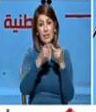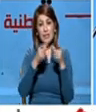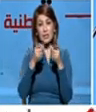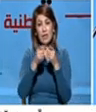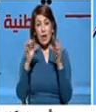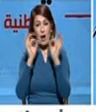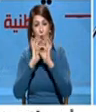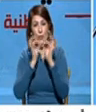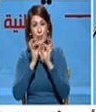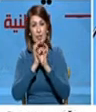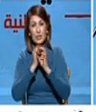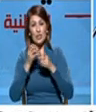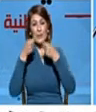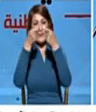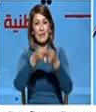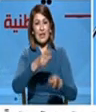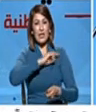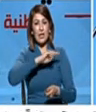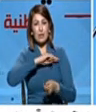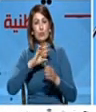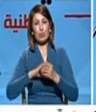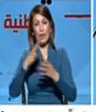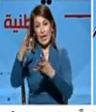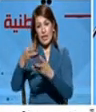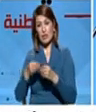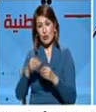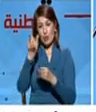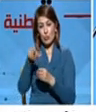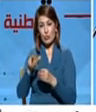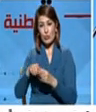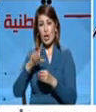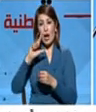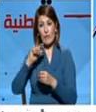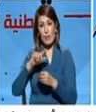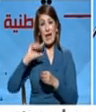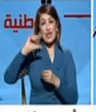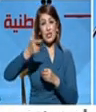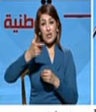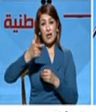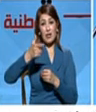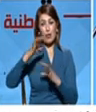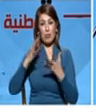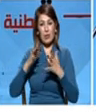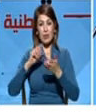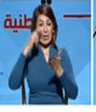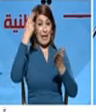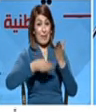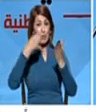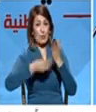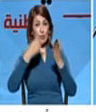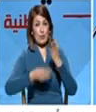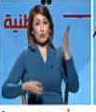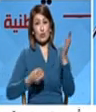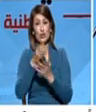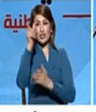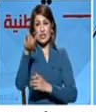والصندوق الوطني يا سيدي عندك شهر من يخرج المرسوم اليه امشي يصرح بها صاحب هم